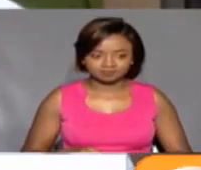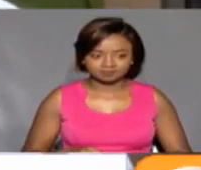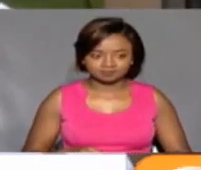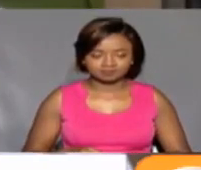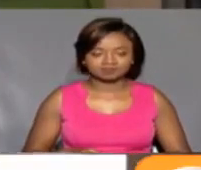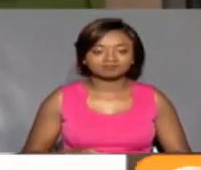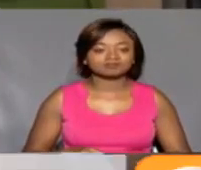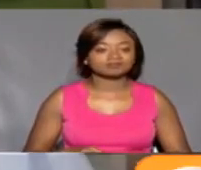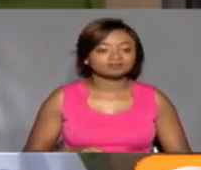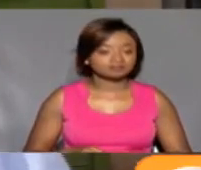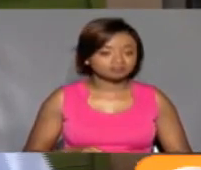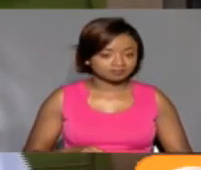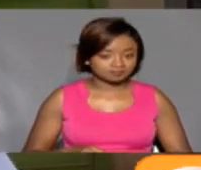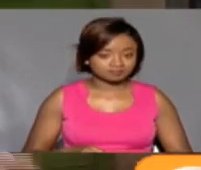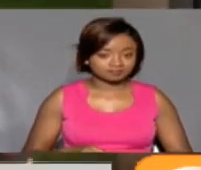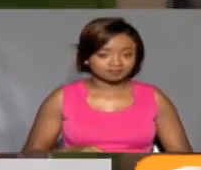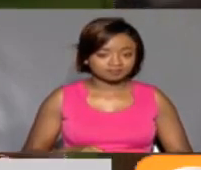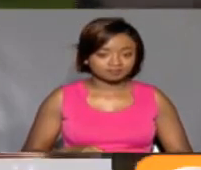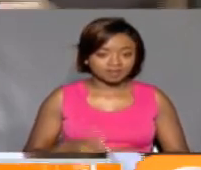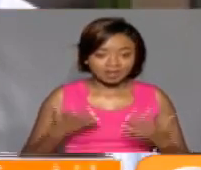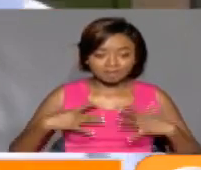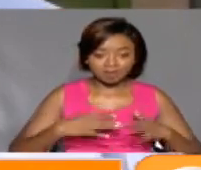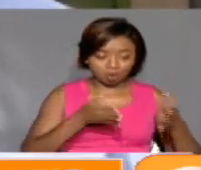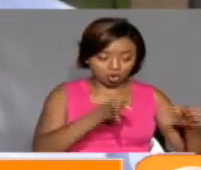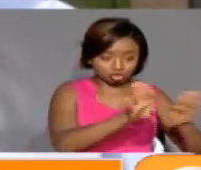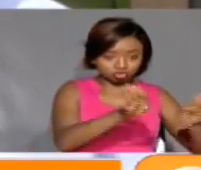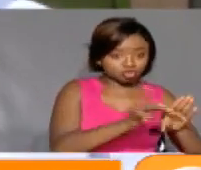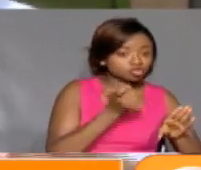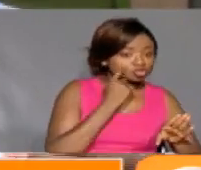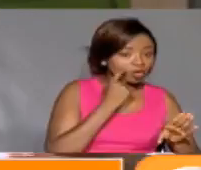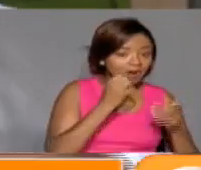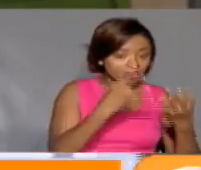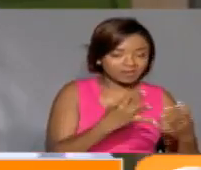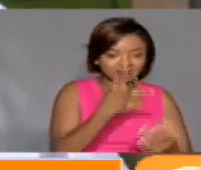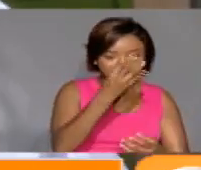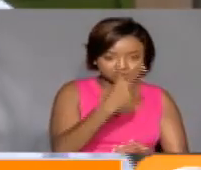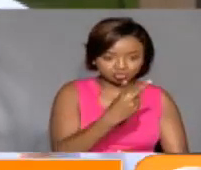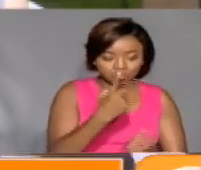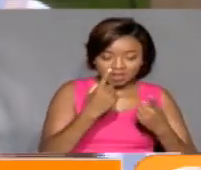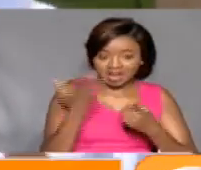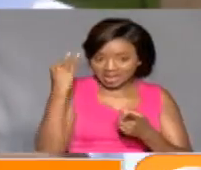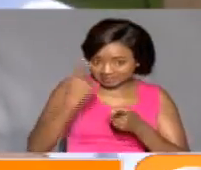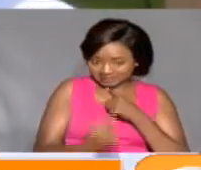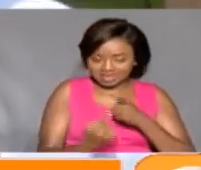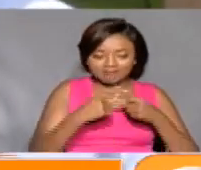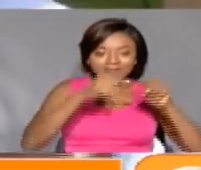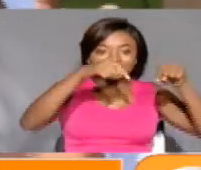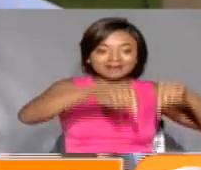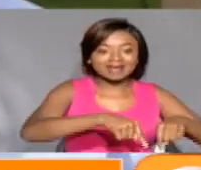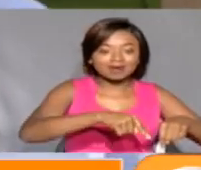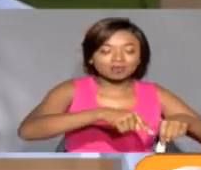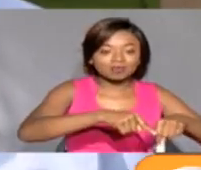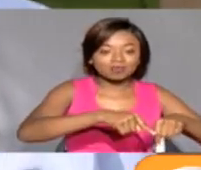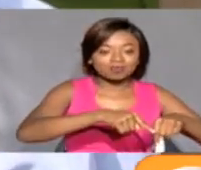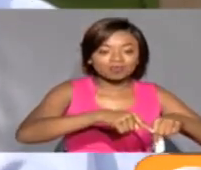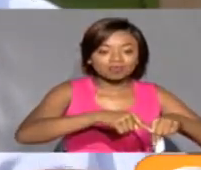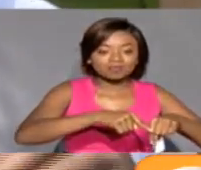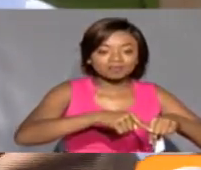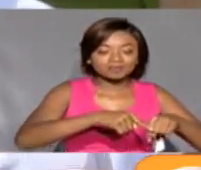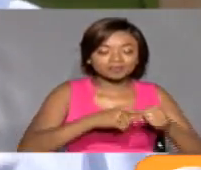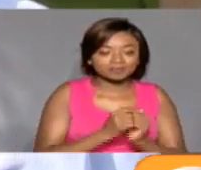Kwa uliopita wale walifunga maduka walikuwa 33 na mwaka huu leo maduka kubwa kubwa imefunga ni